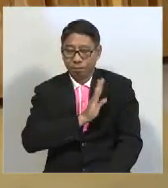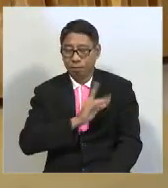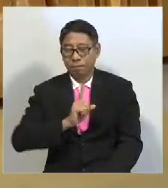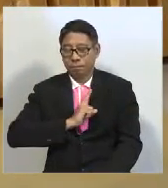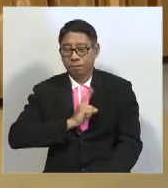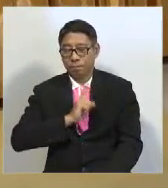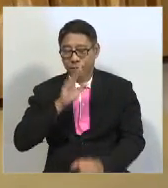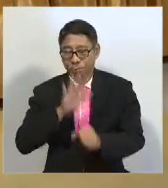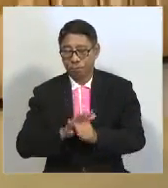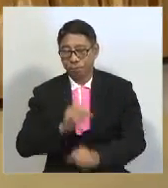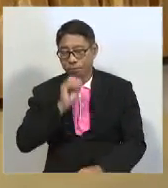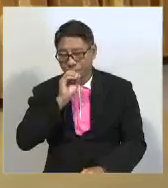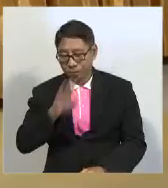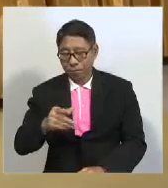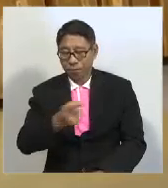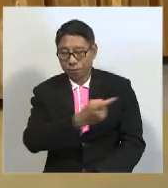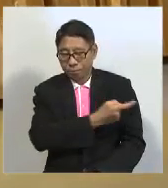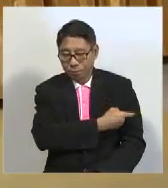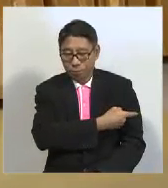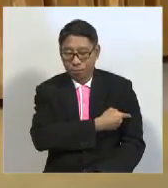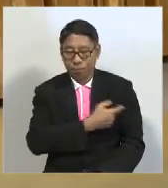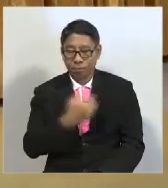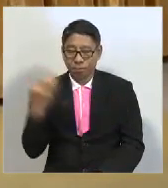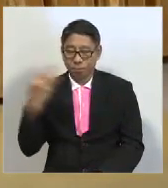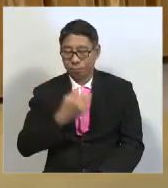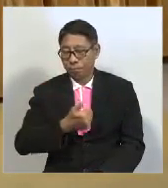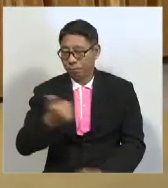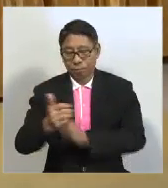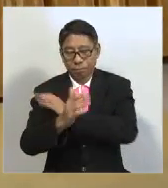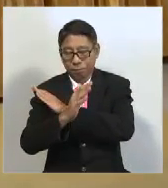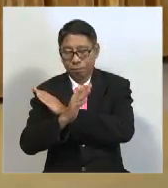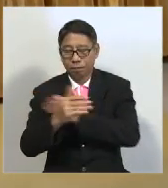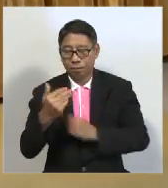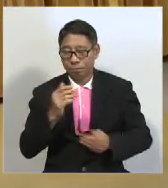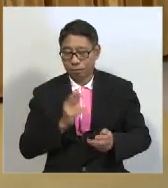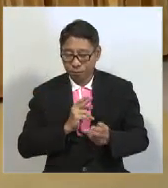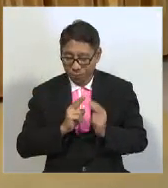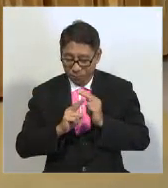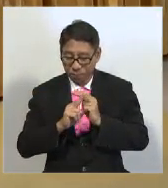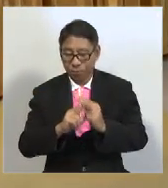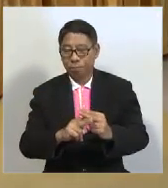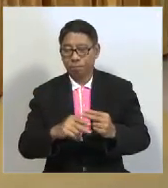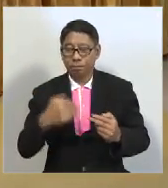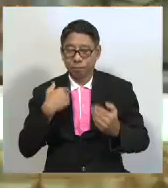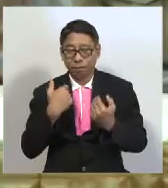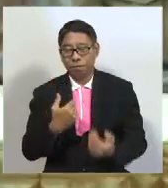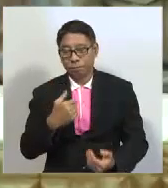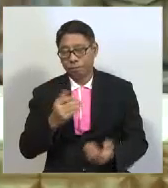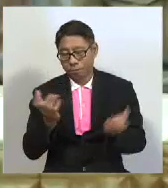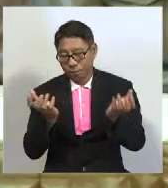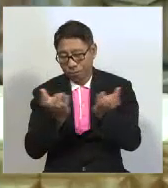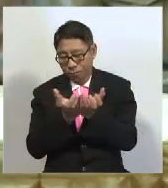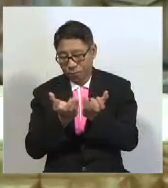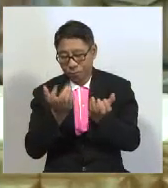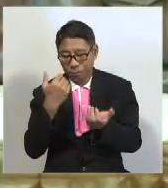นะเพราะผมมีคำสั่งลูกน้องนะครับไม่ต้องฟ้องคนอื่นไม่เป็นไรถ้าเป็นสิทธิ์ของท่านนะเราก็ให้ความยุติธรรมนะ เ